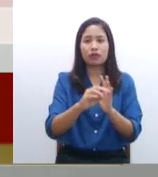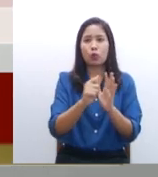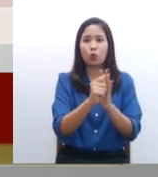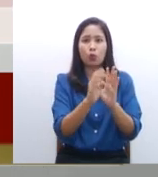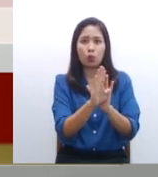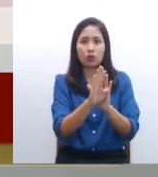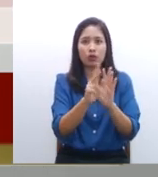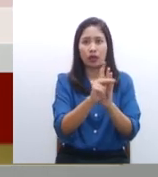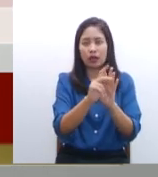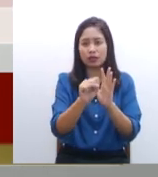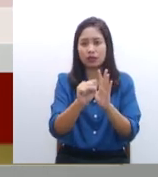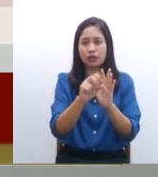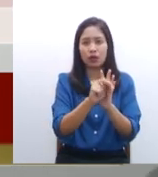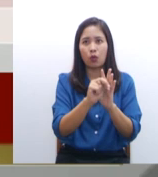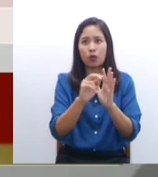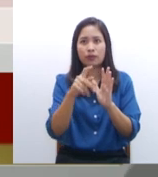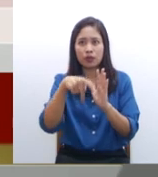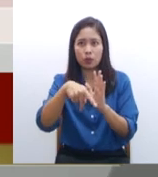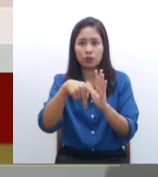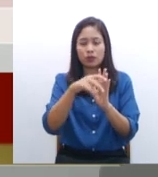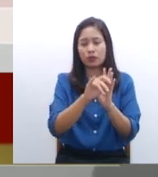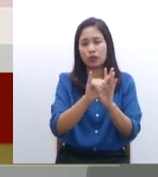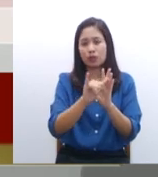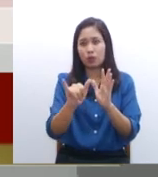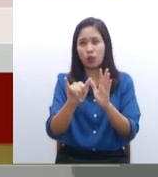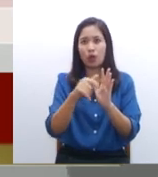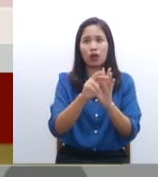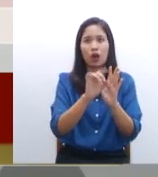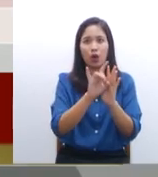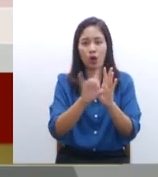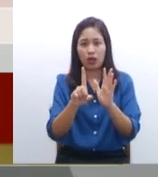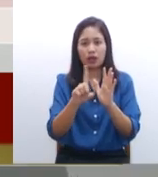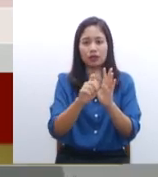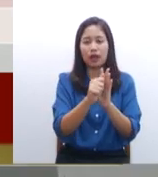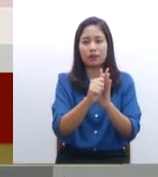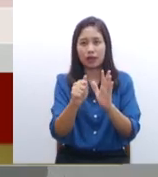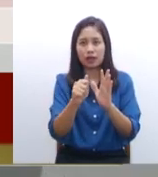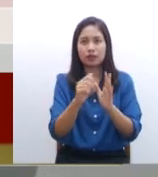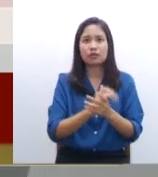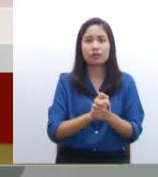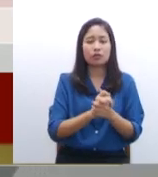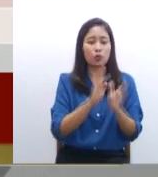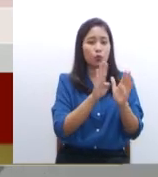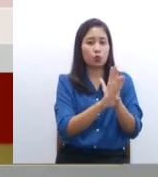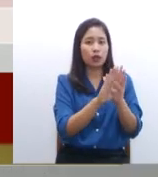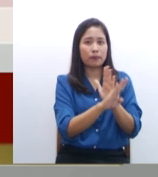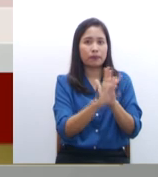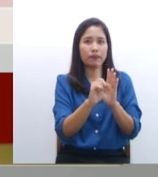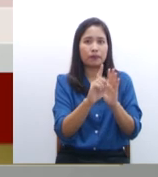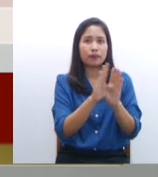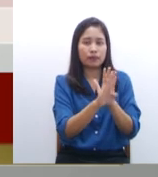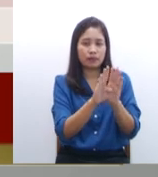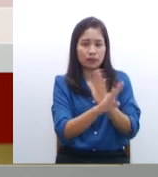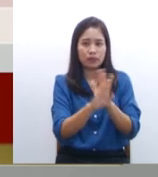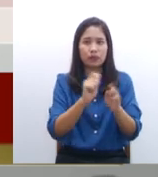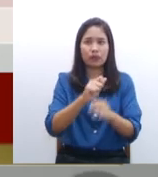กาฬสินธุ์นครพนมยโสธรร้อยเอ็ดอำนาจเจริญ บุรีรัมย์ประกอบไปด้วยบุรีรัมย์นคร